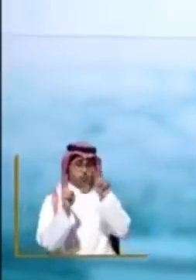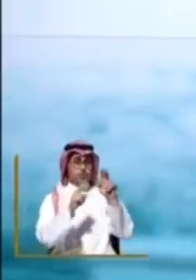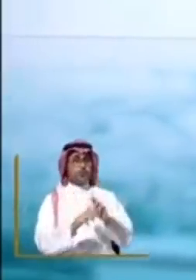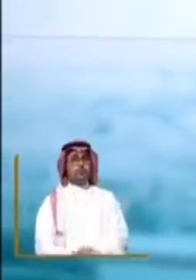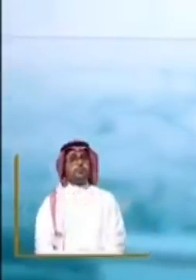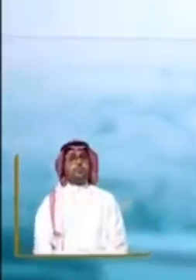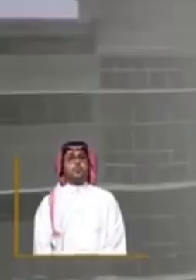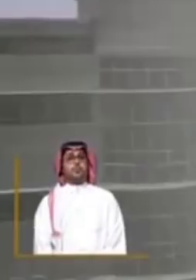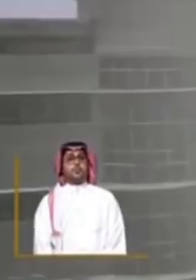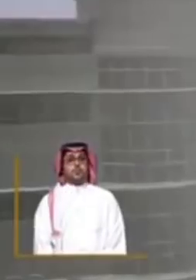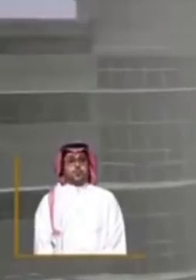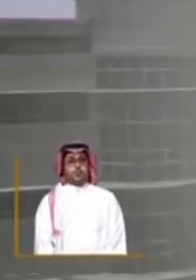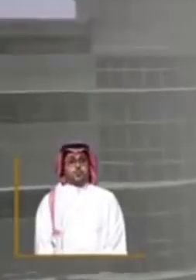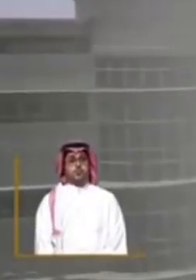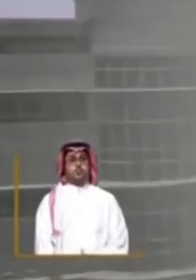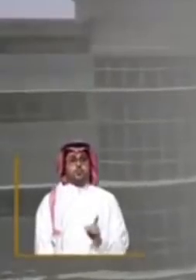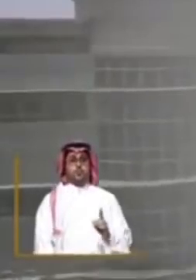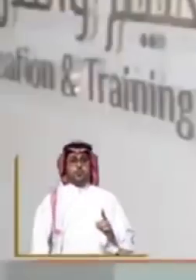الفاصل.